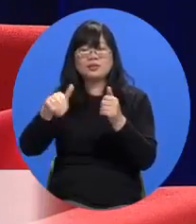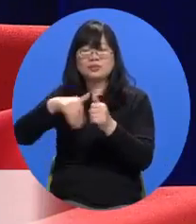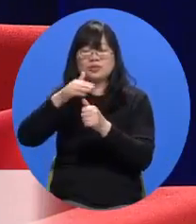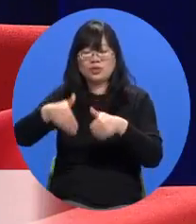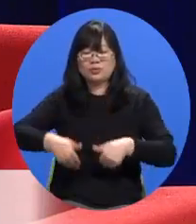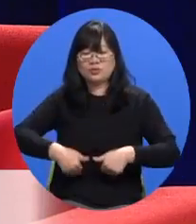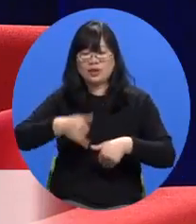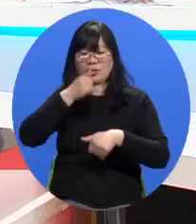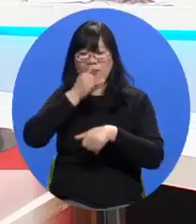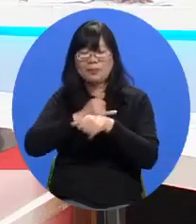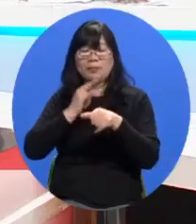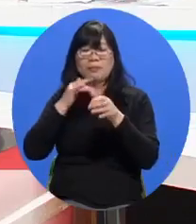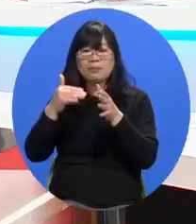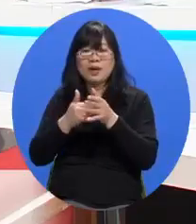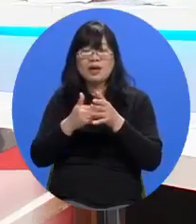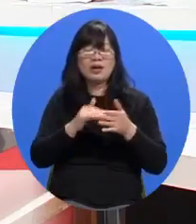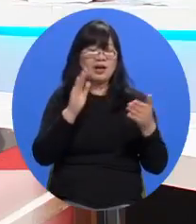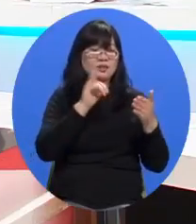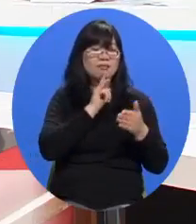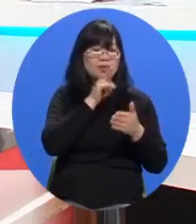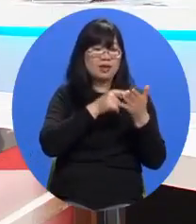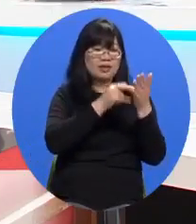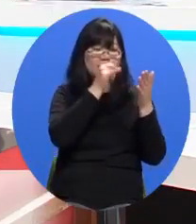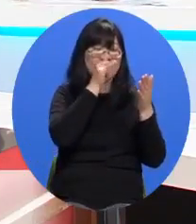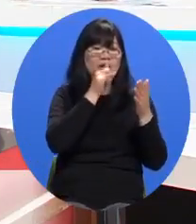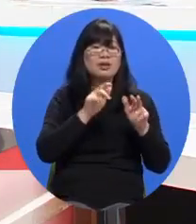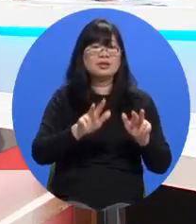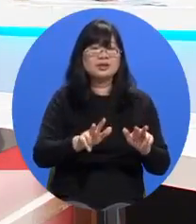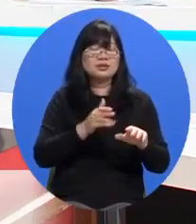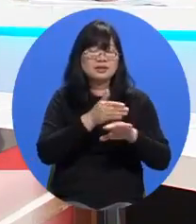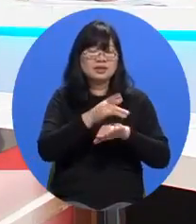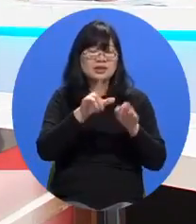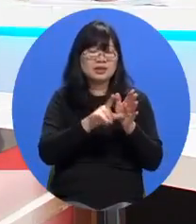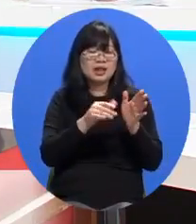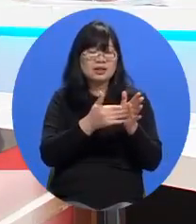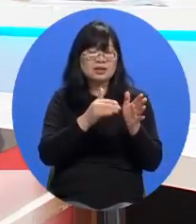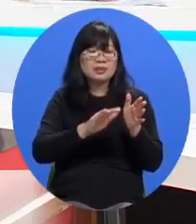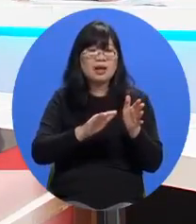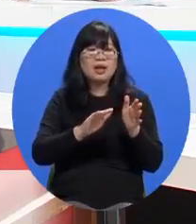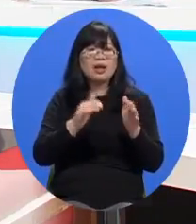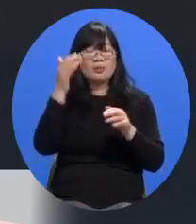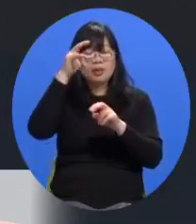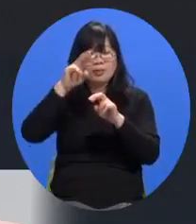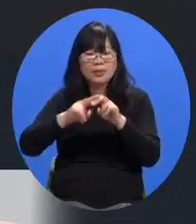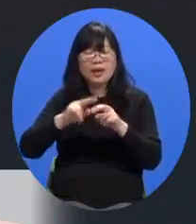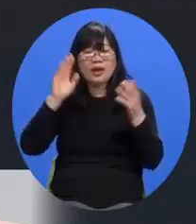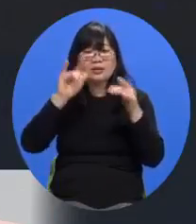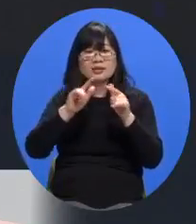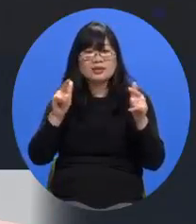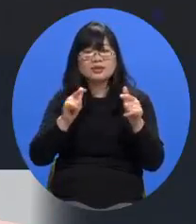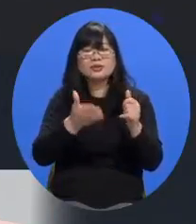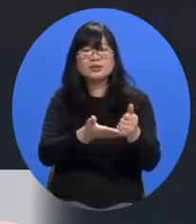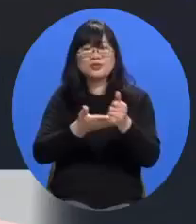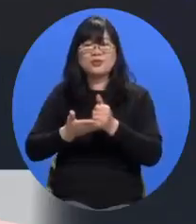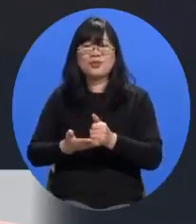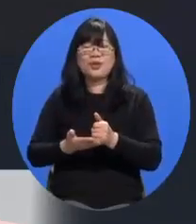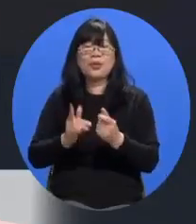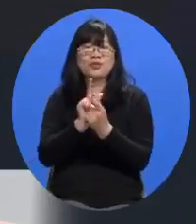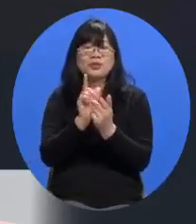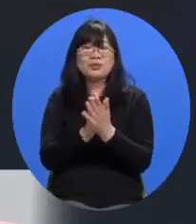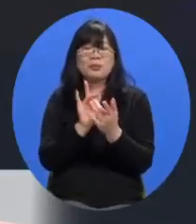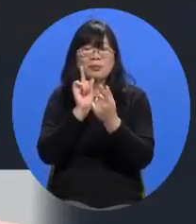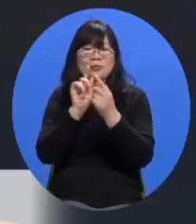않을까 알겠습니다. 생각합니다. 학생 얘기가 나왔는데 마침 우리가 늦은 시간이지만 방청석에 지금 학생들을 또 초대를 했습니다. 그래서